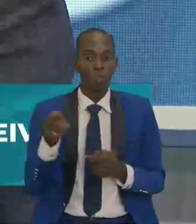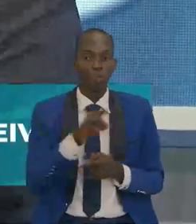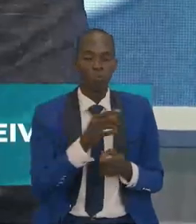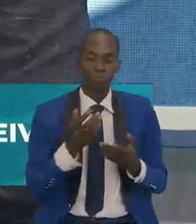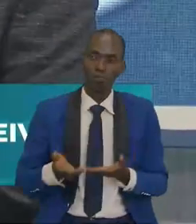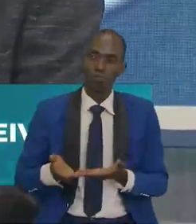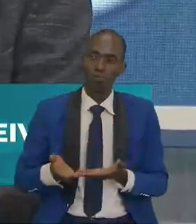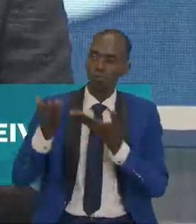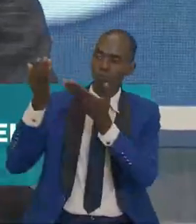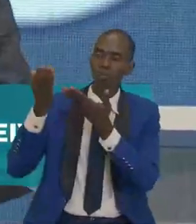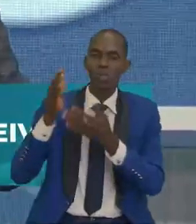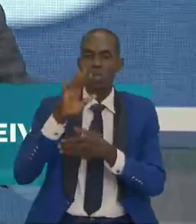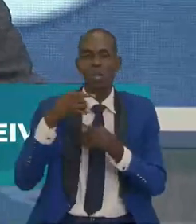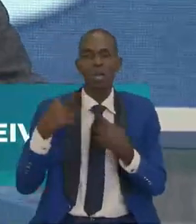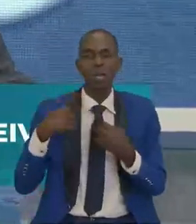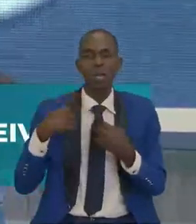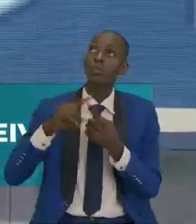Lorsque tu lui présentes ton cœur,